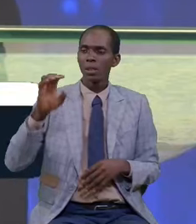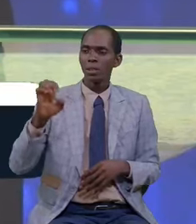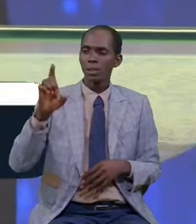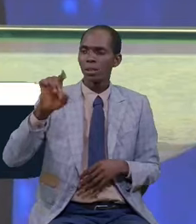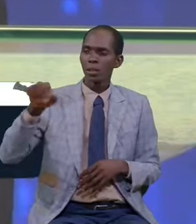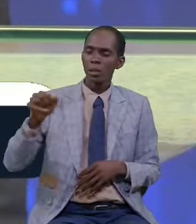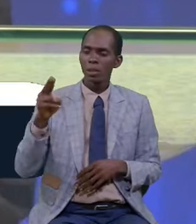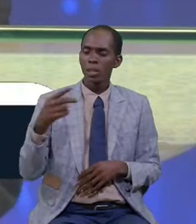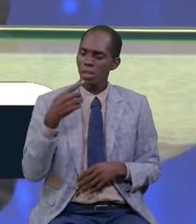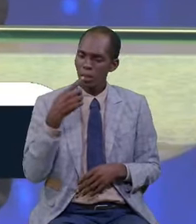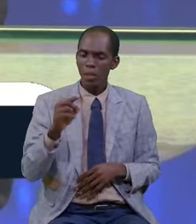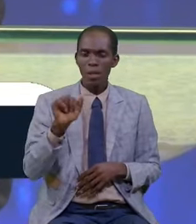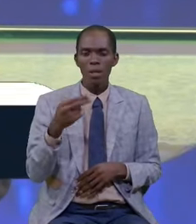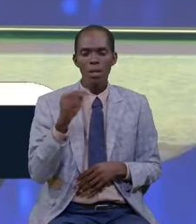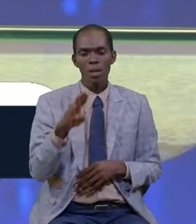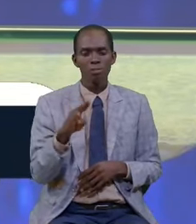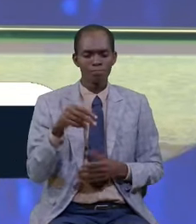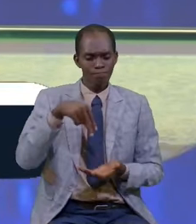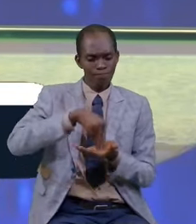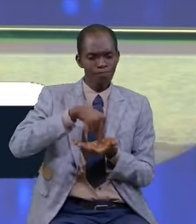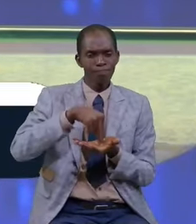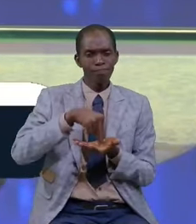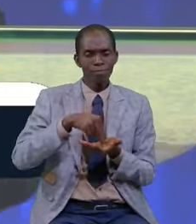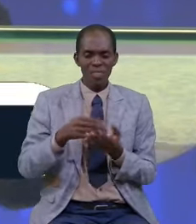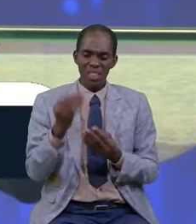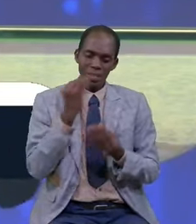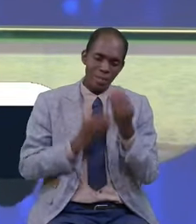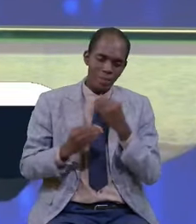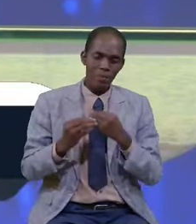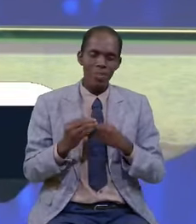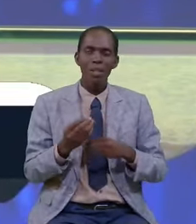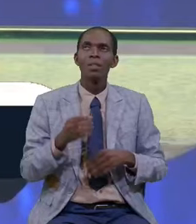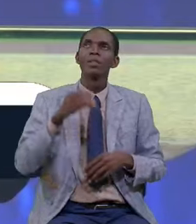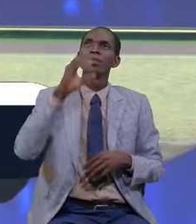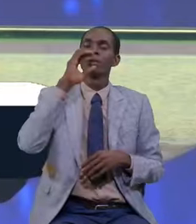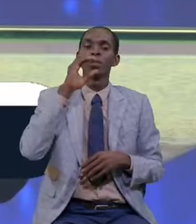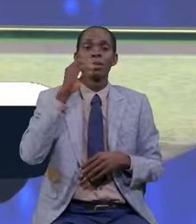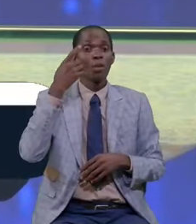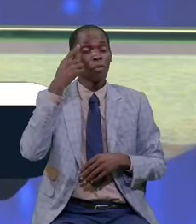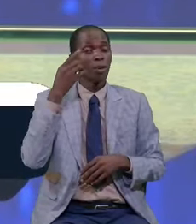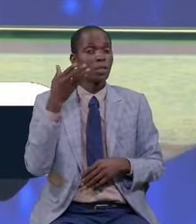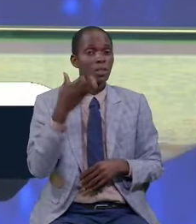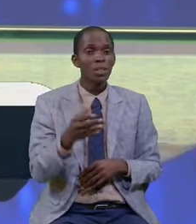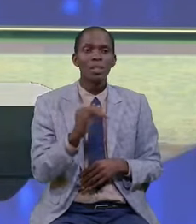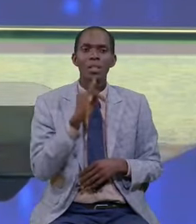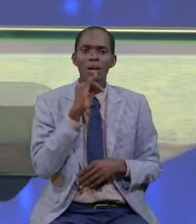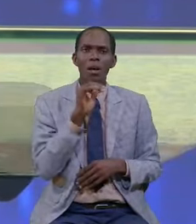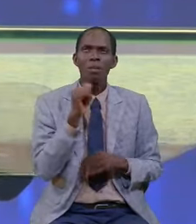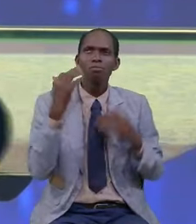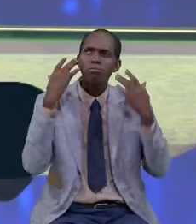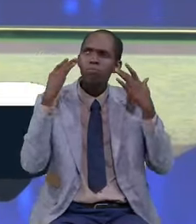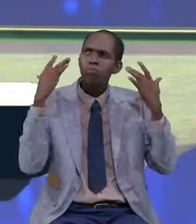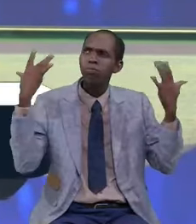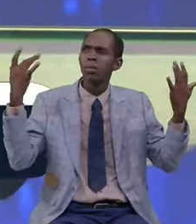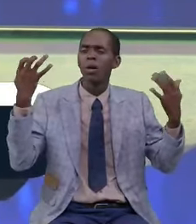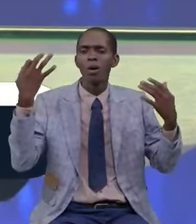41. Et Élie dit à Acab, monte, mange et bois, car il se fait un bruit qui annonce la pluie.